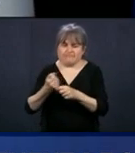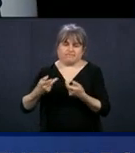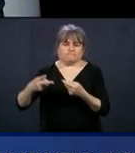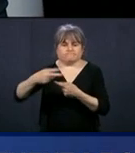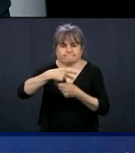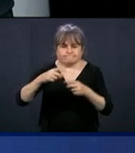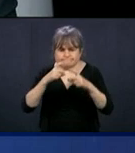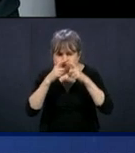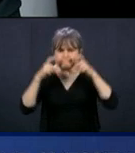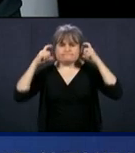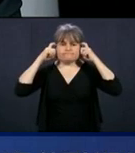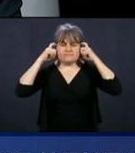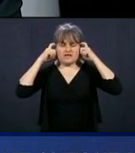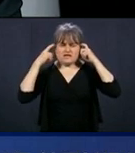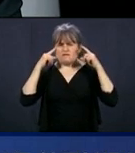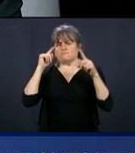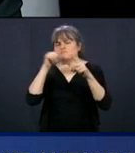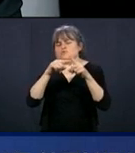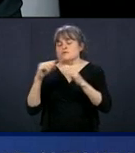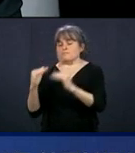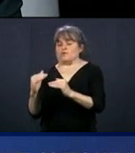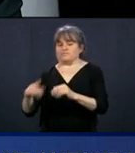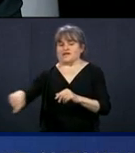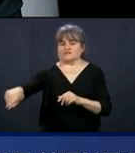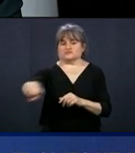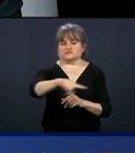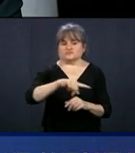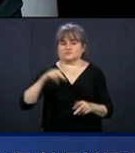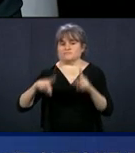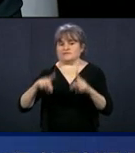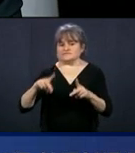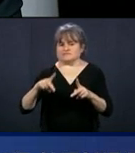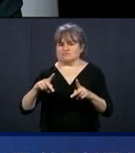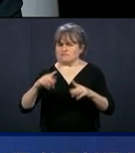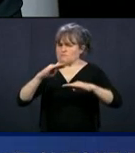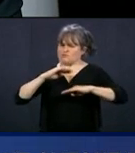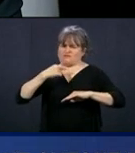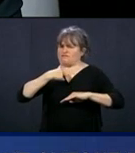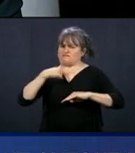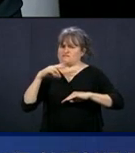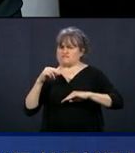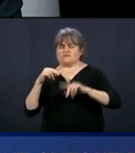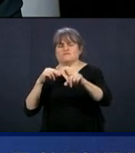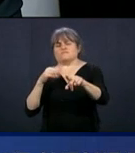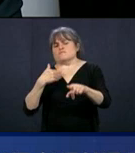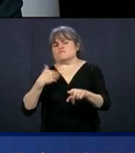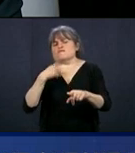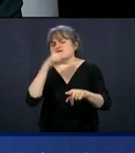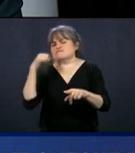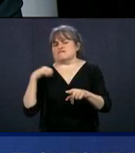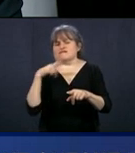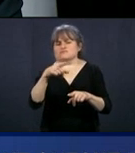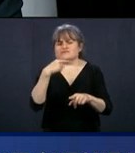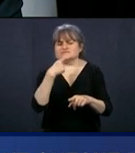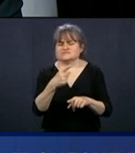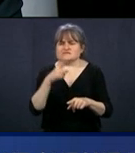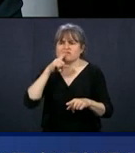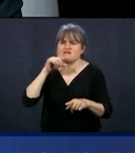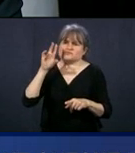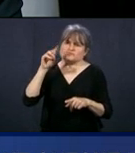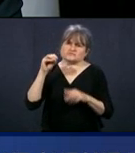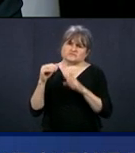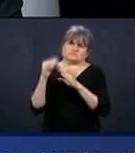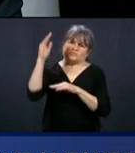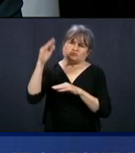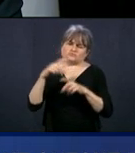pourquoi, hier, dans vos explications, vous avez dit que les 70 ans et plus devront maintenant porter un couvre-visage dans les lieux